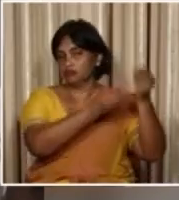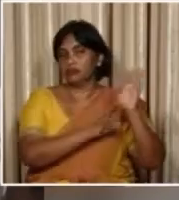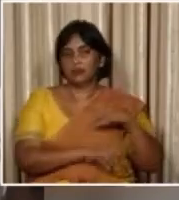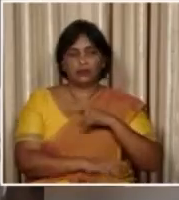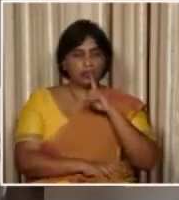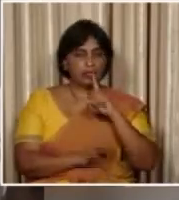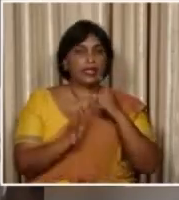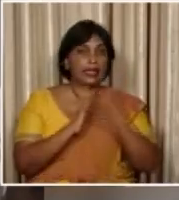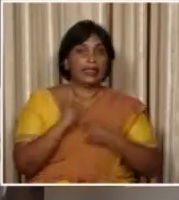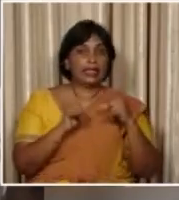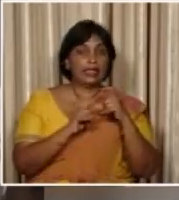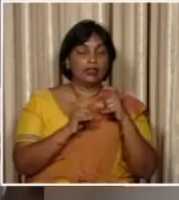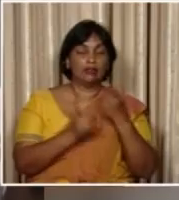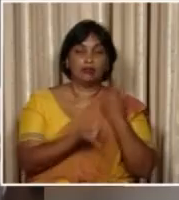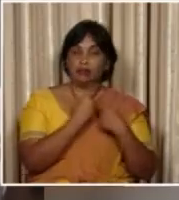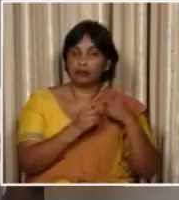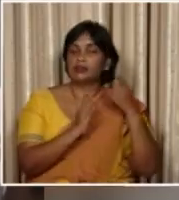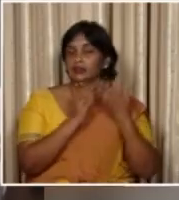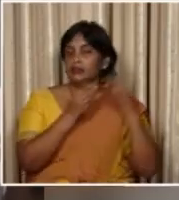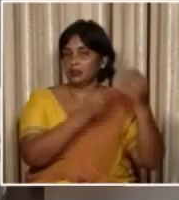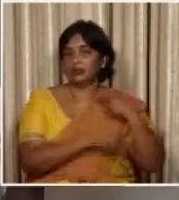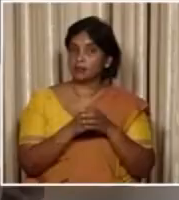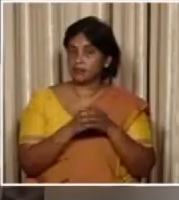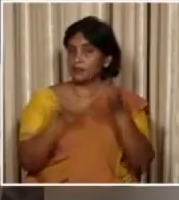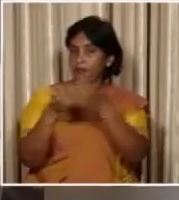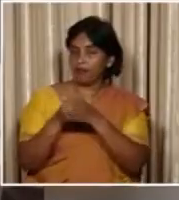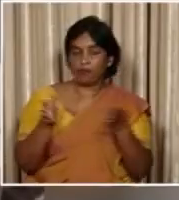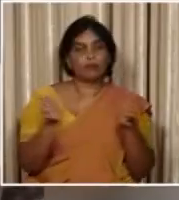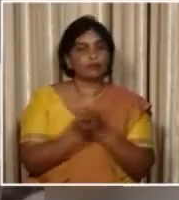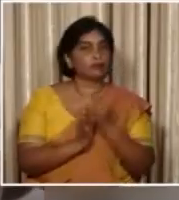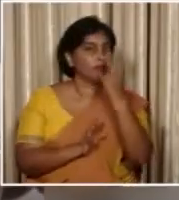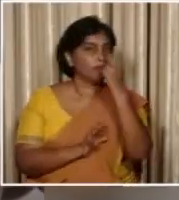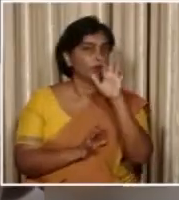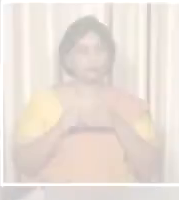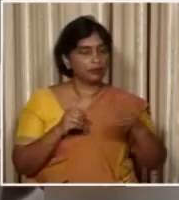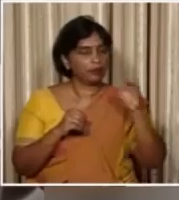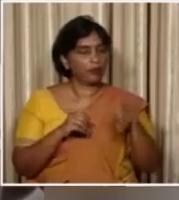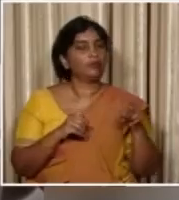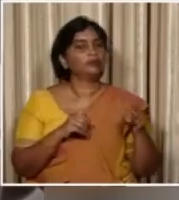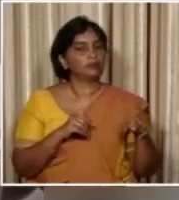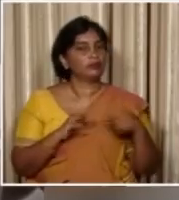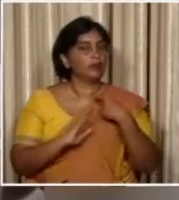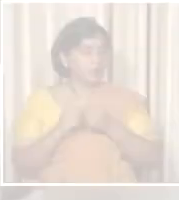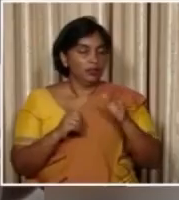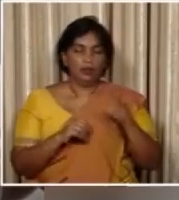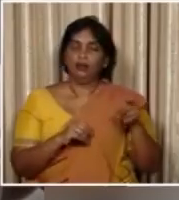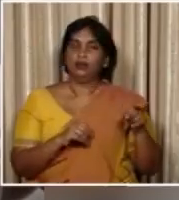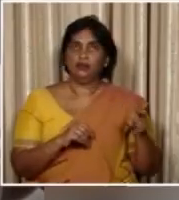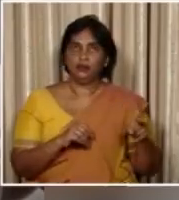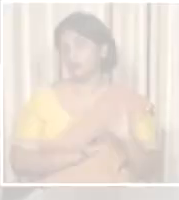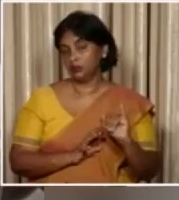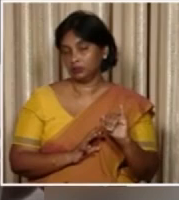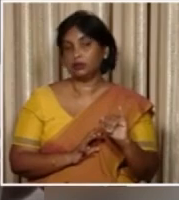නීති කෙටුම්පත් දෙපාර්තමේන්තුවේ තියෙනවා කියන එකත් මම මේ වෙලාවේ මතක් කරන්න ඕනේ. 2009 අවුරුද්දේ ඉඳලා මේ අවුරුද්ද වෙනකන්